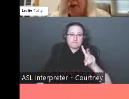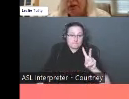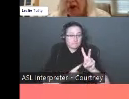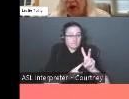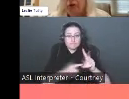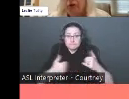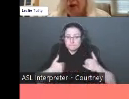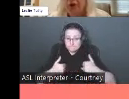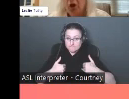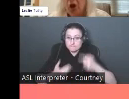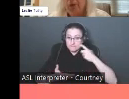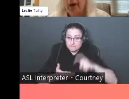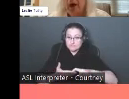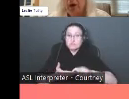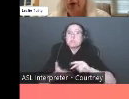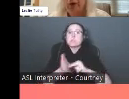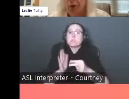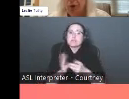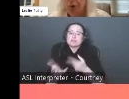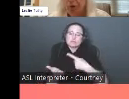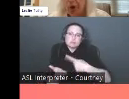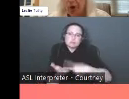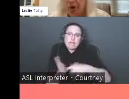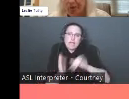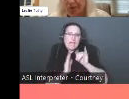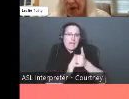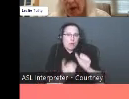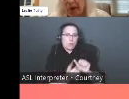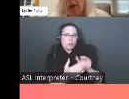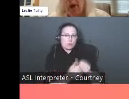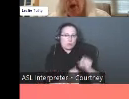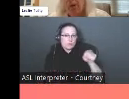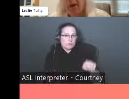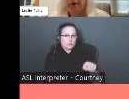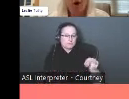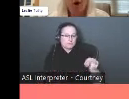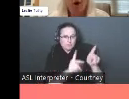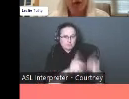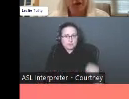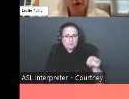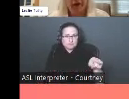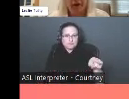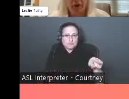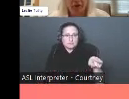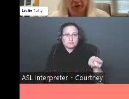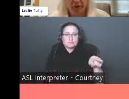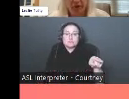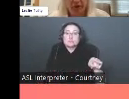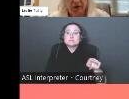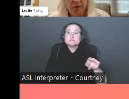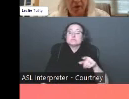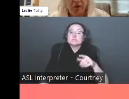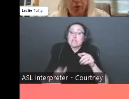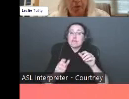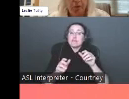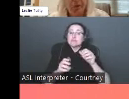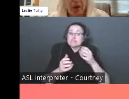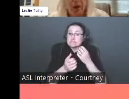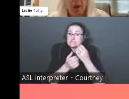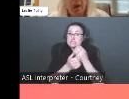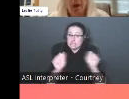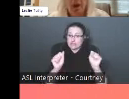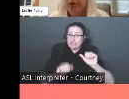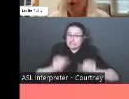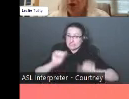une évaluation de WC et que lorsque la WC est identifiée, il faut parler de la façon dont vous allez